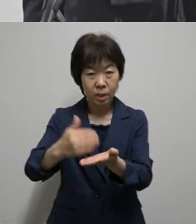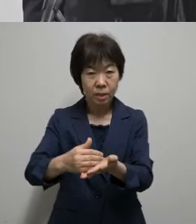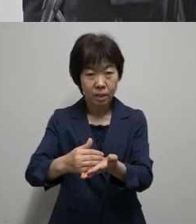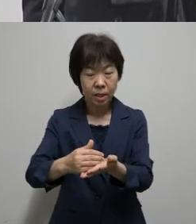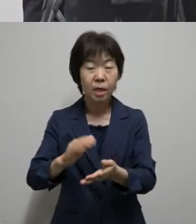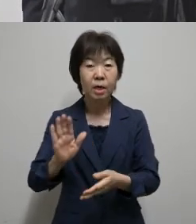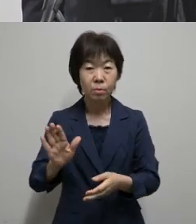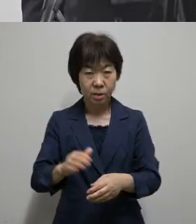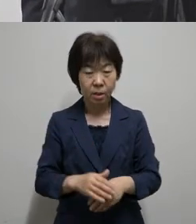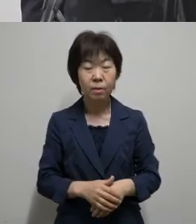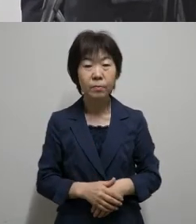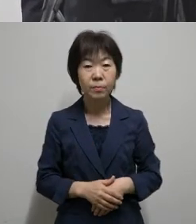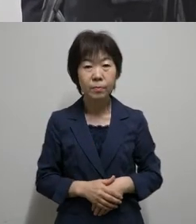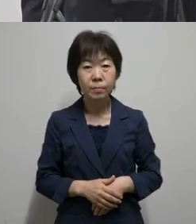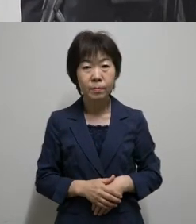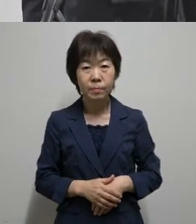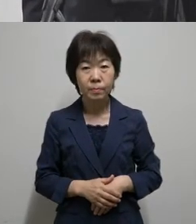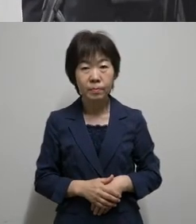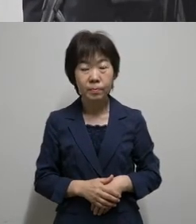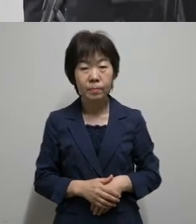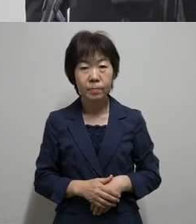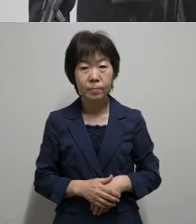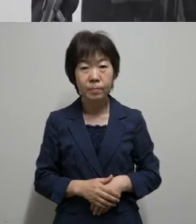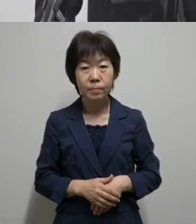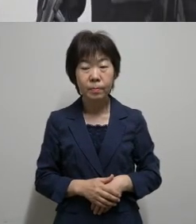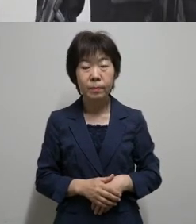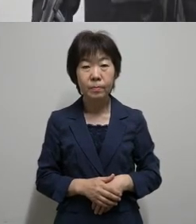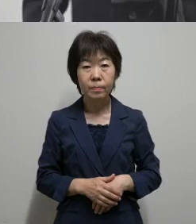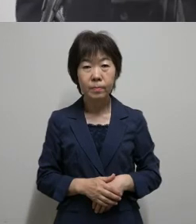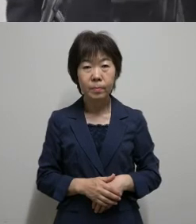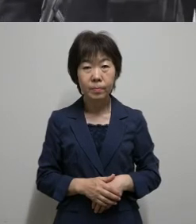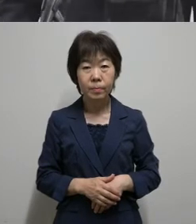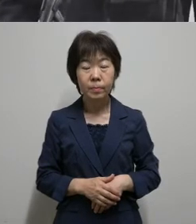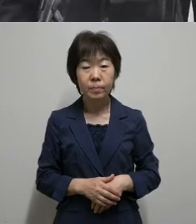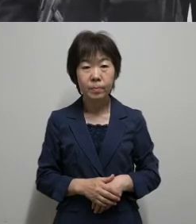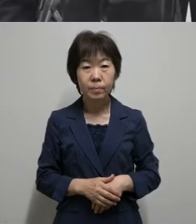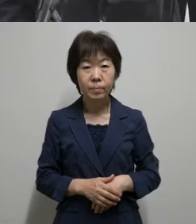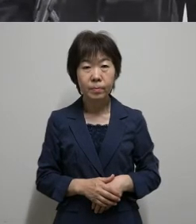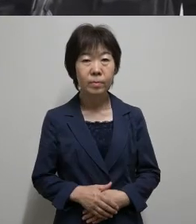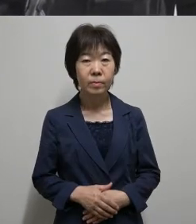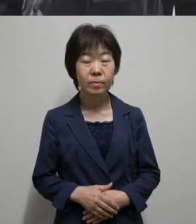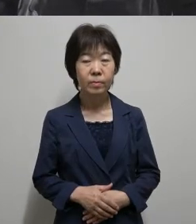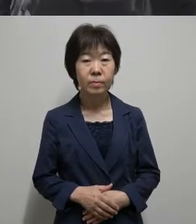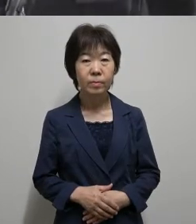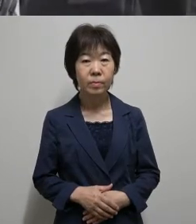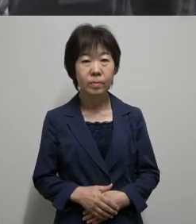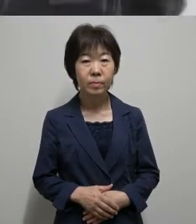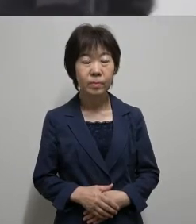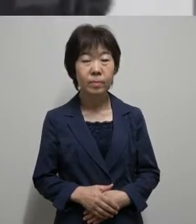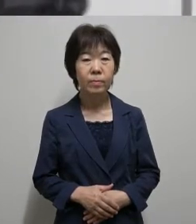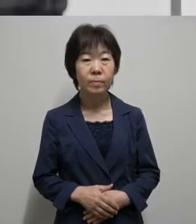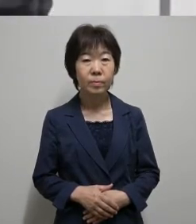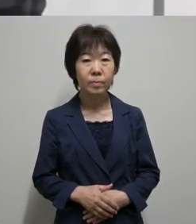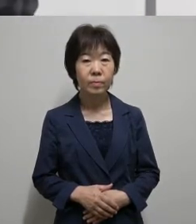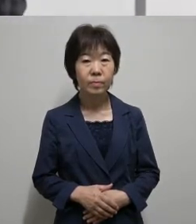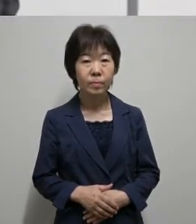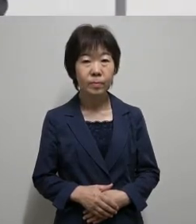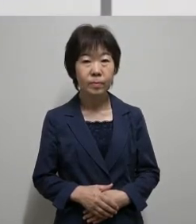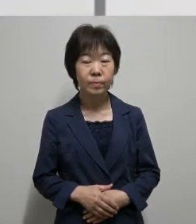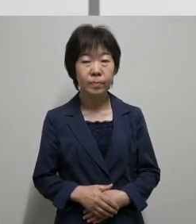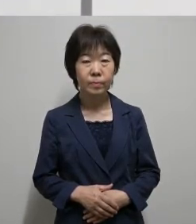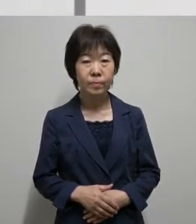防止に取り組むというお話がありましたよろしいですかでは一番前読売新聞です